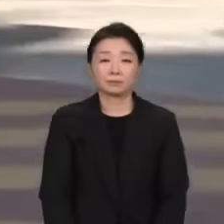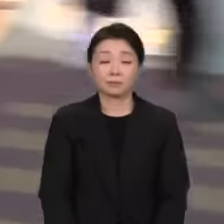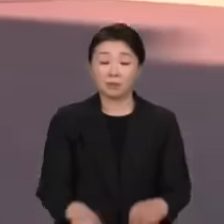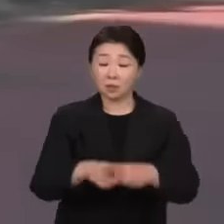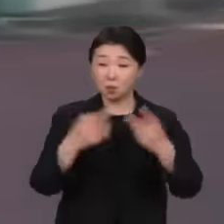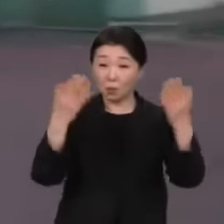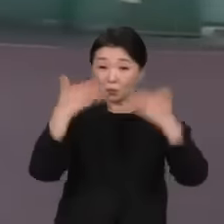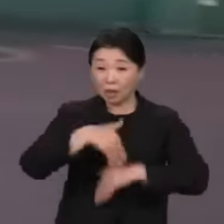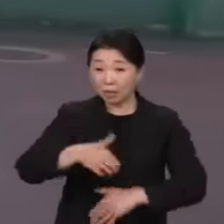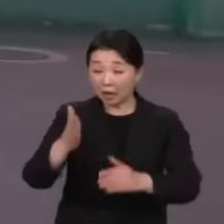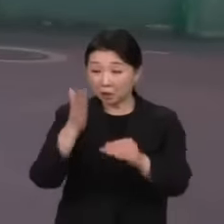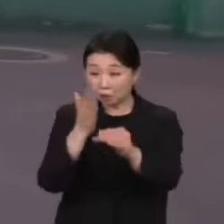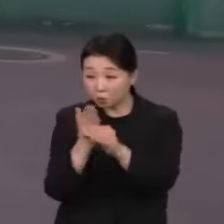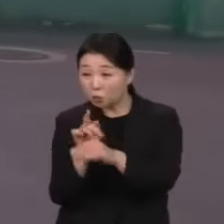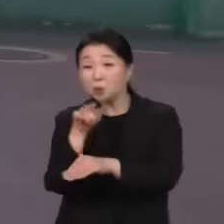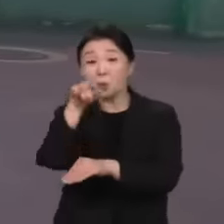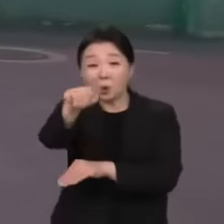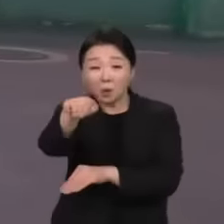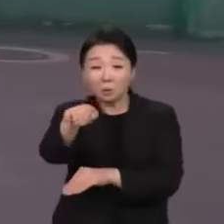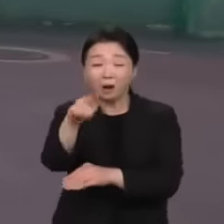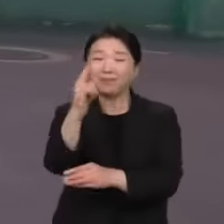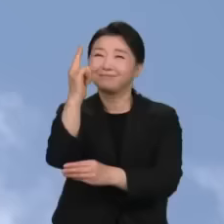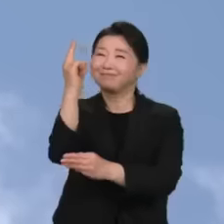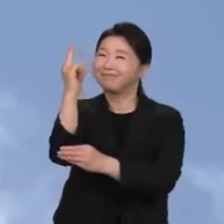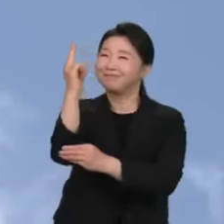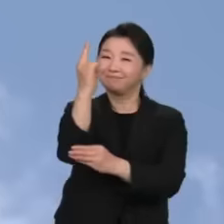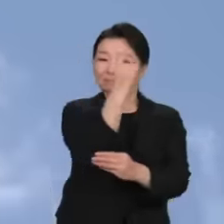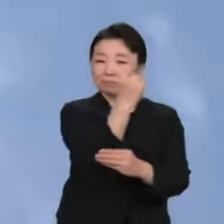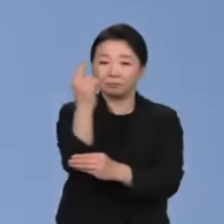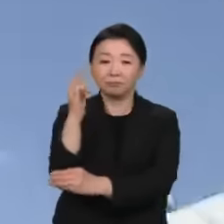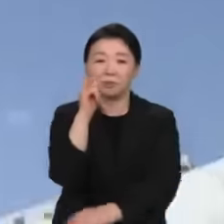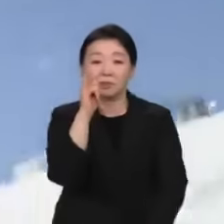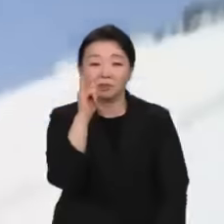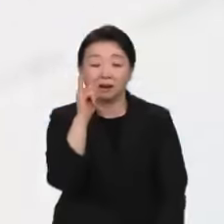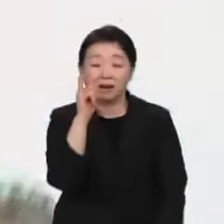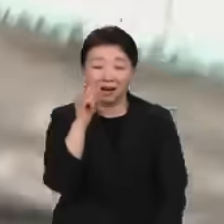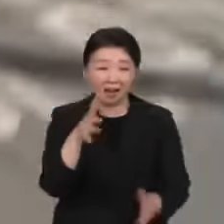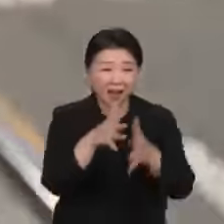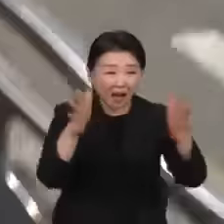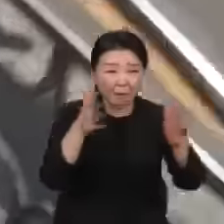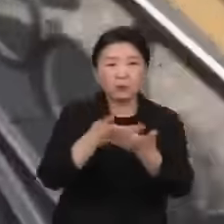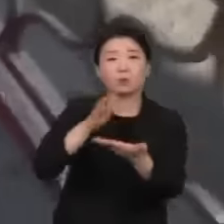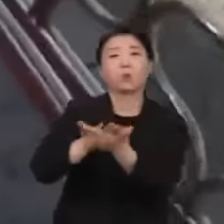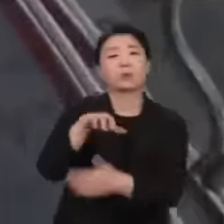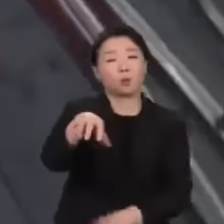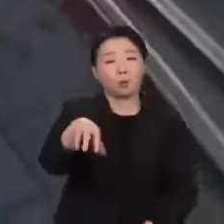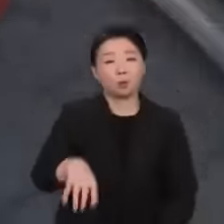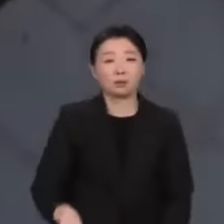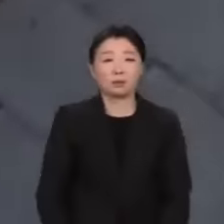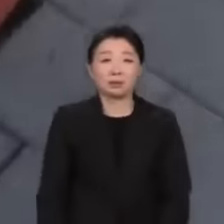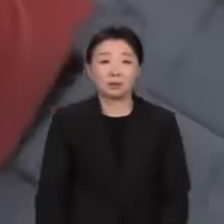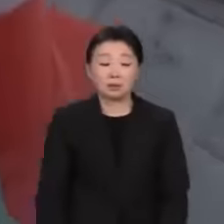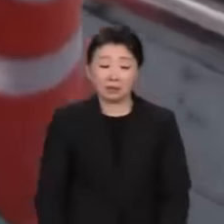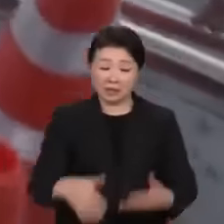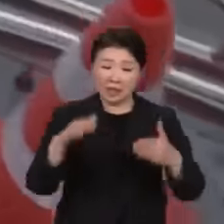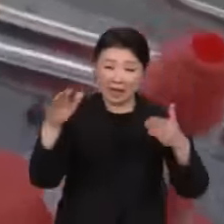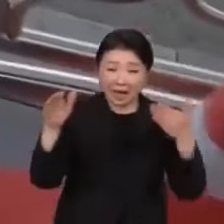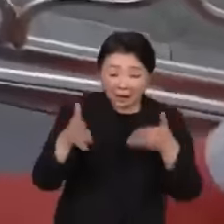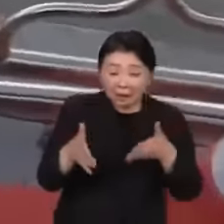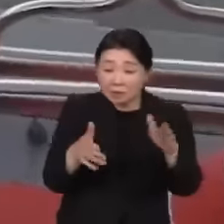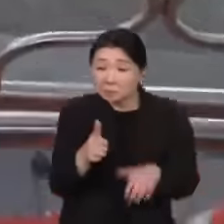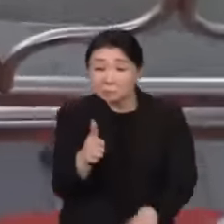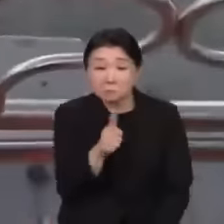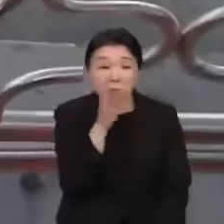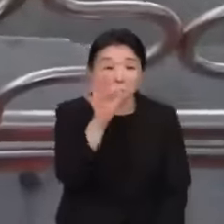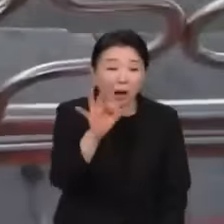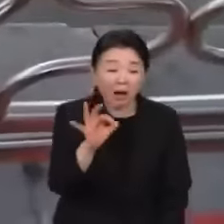초등학교 가는 길 건너편엔 높은 크레인들이 서 있습니다. 아파트 공사장입니다. 아이들 가는 길을 살펴봤더니